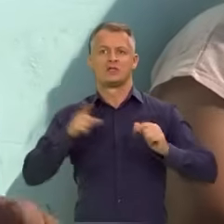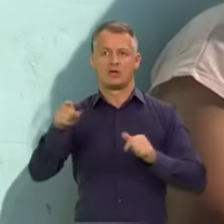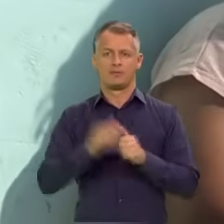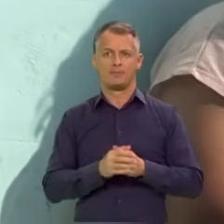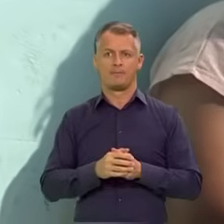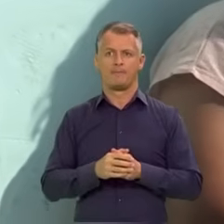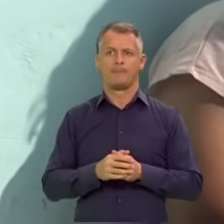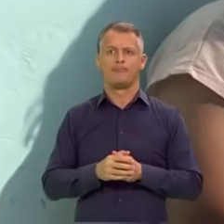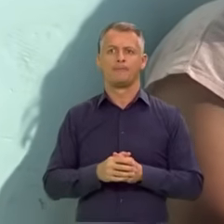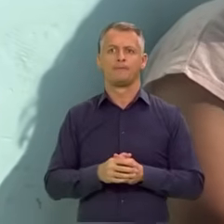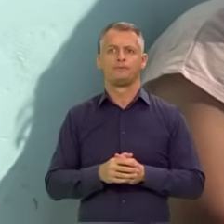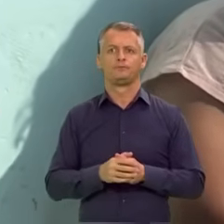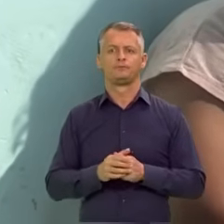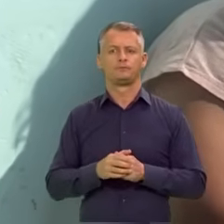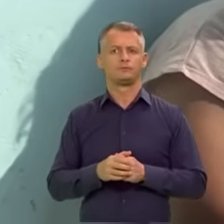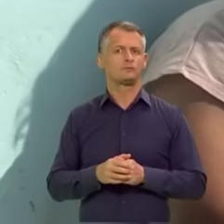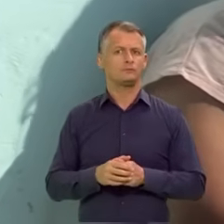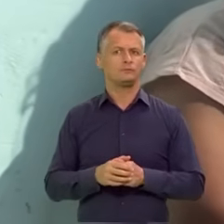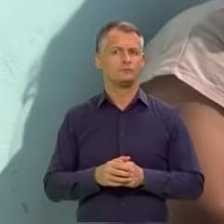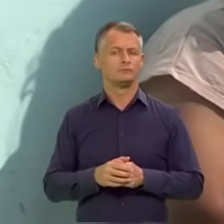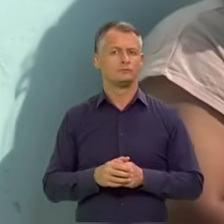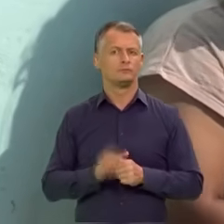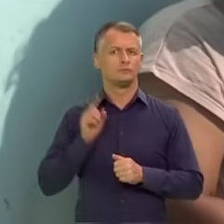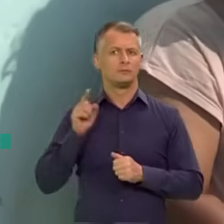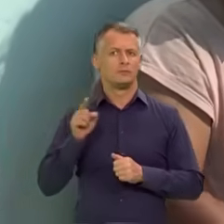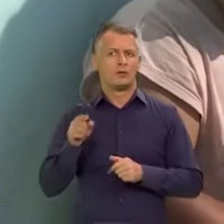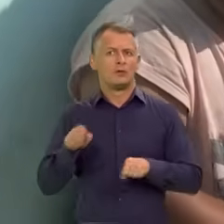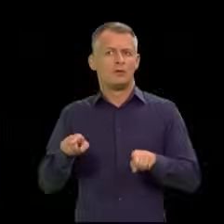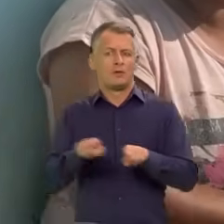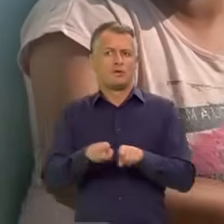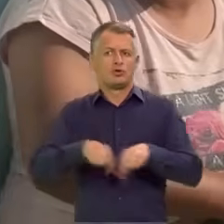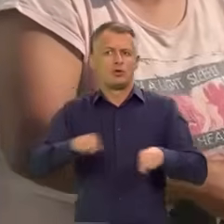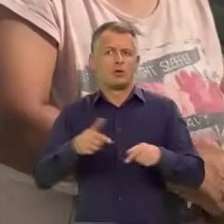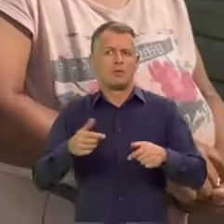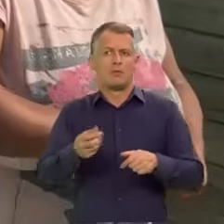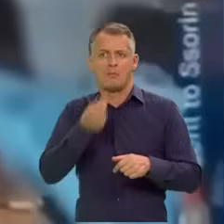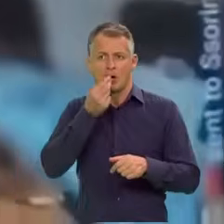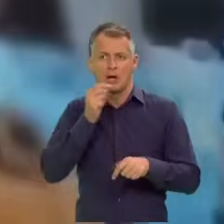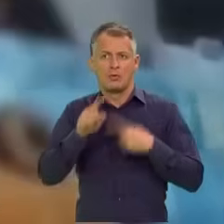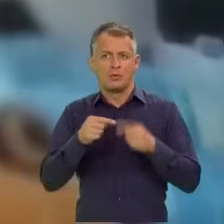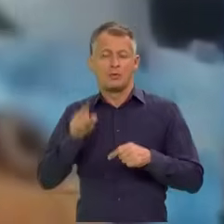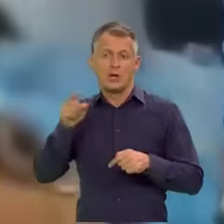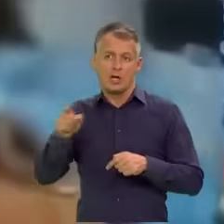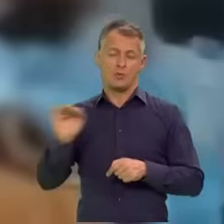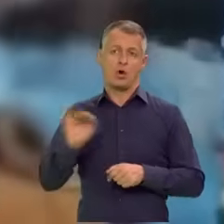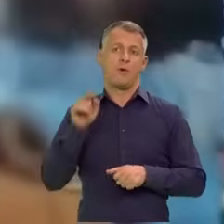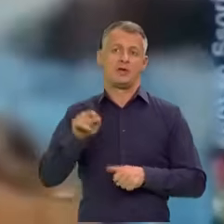să iau alul ăla la bătaie, nu, ceva nu logic. Încă să ne bucurăm că noi mâncăm și noi de pe echelea lor la copiii